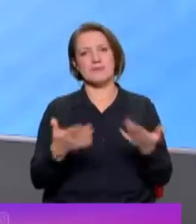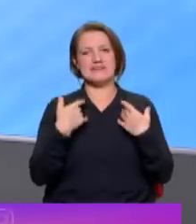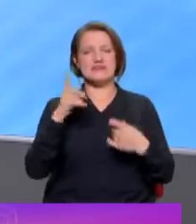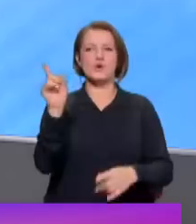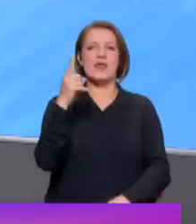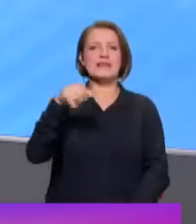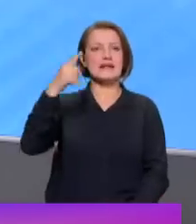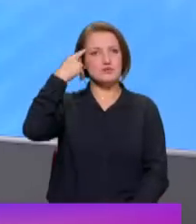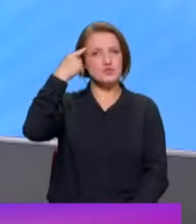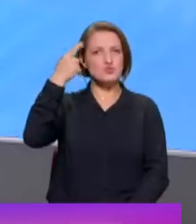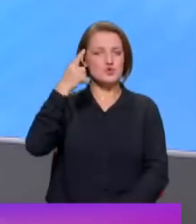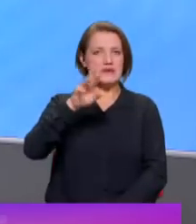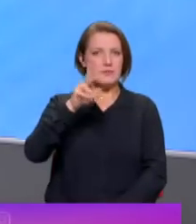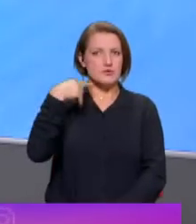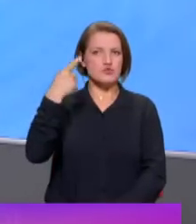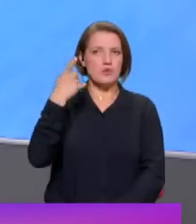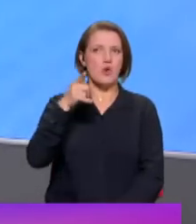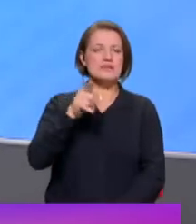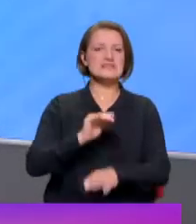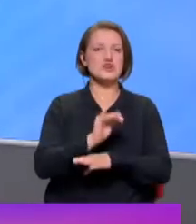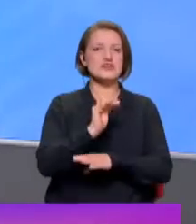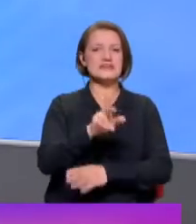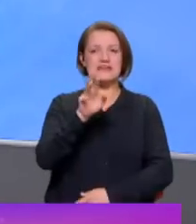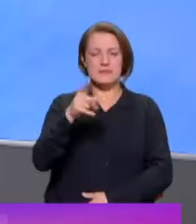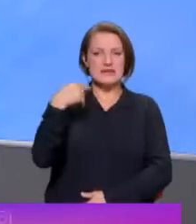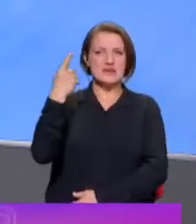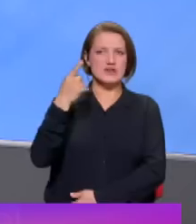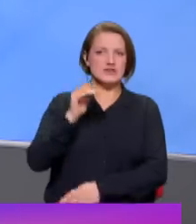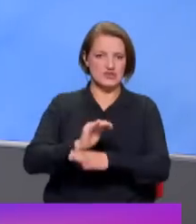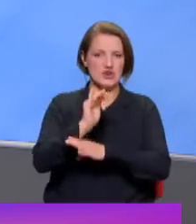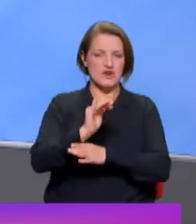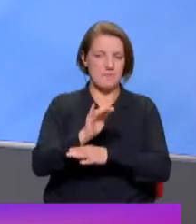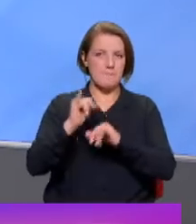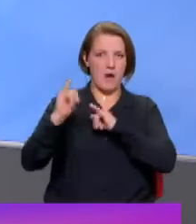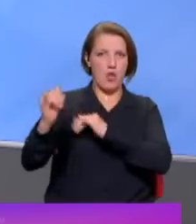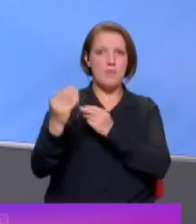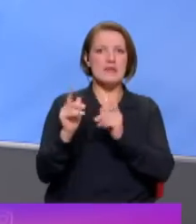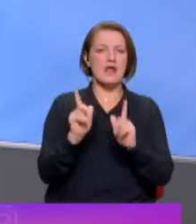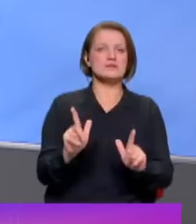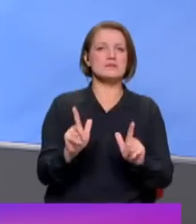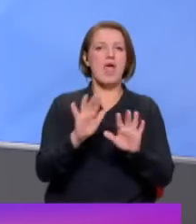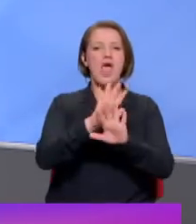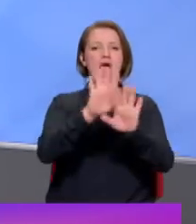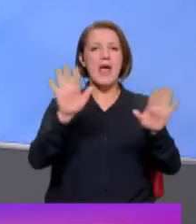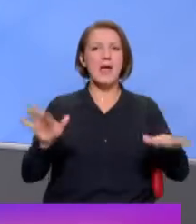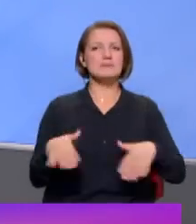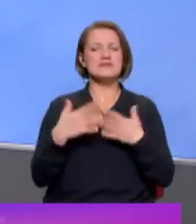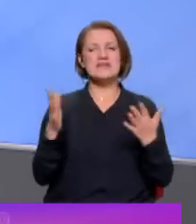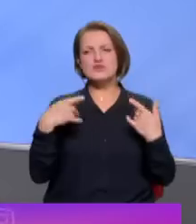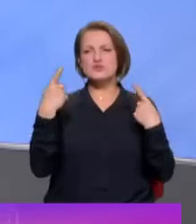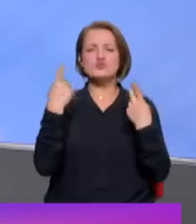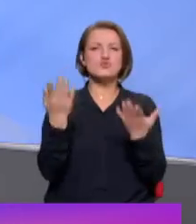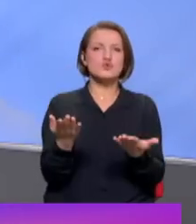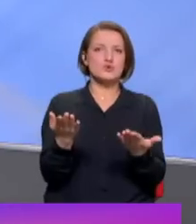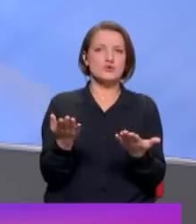yönetenlerin düşündüğü gibi mi düşünmesi lazım onların yaşadığı gibi bir yaşam tarzına mı sahip olması lazım hepsinin büt nasıl düşünürse